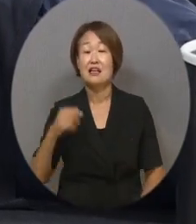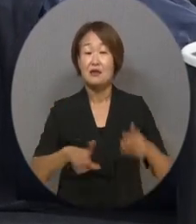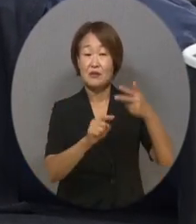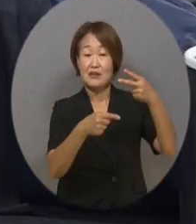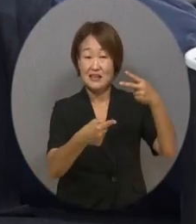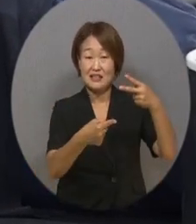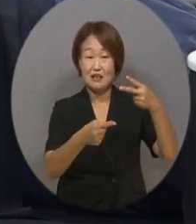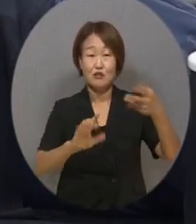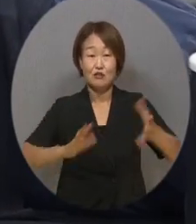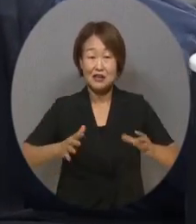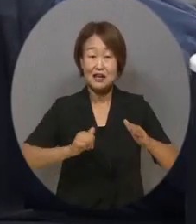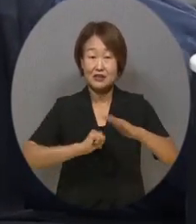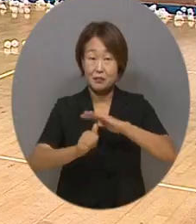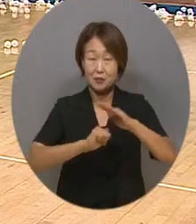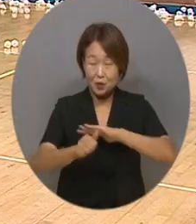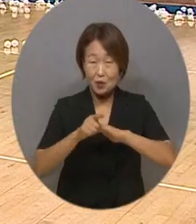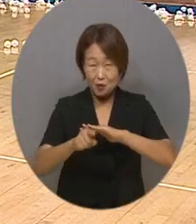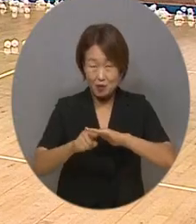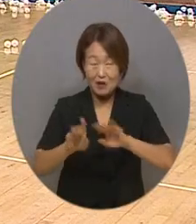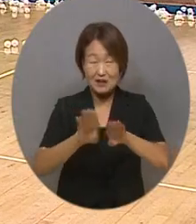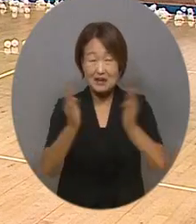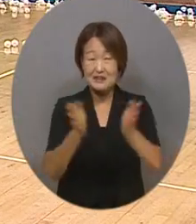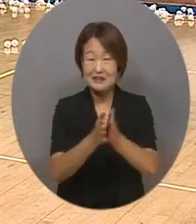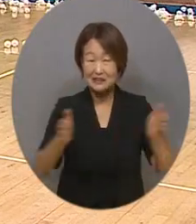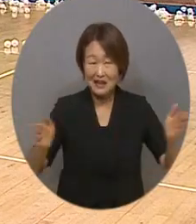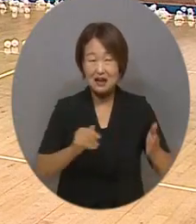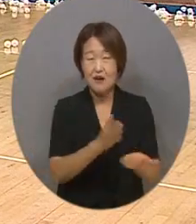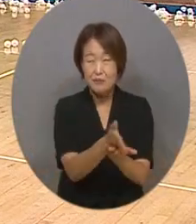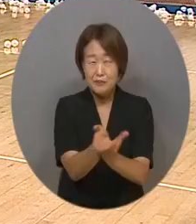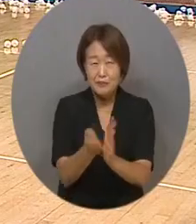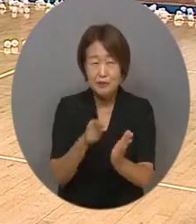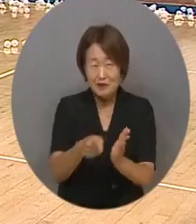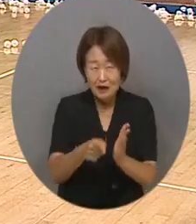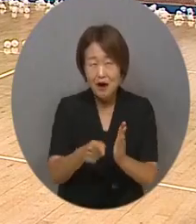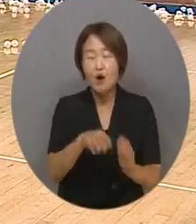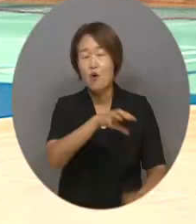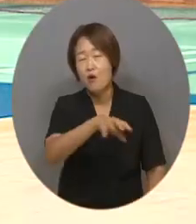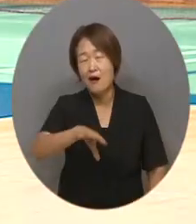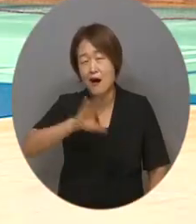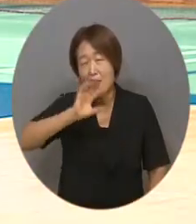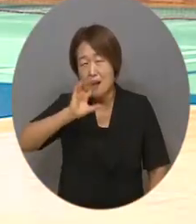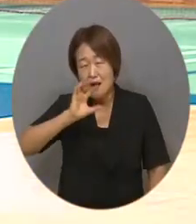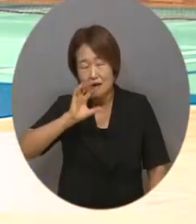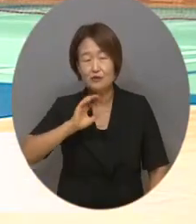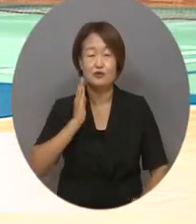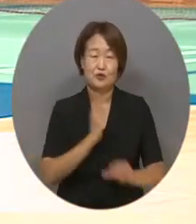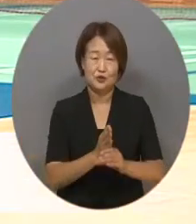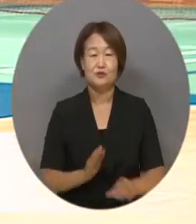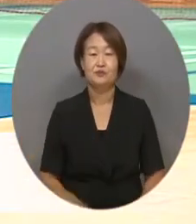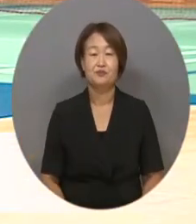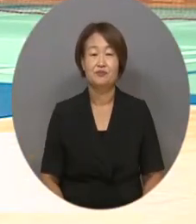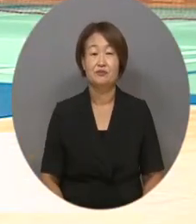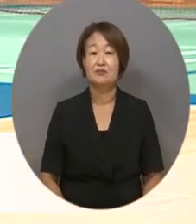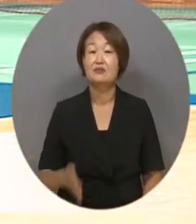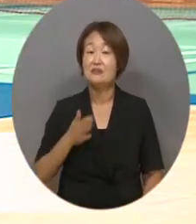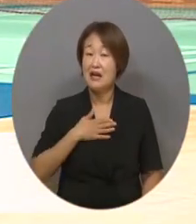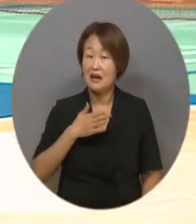개시식을 시작으로 각 종목에서 금빛 행진을 향한 준비에 나서고 있습니다. 이번에